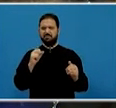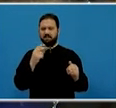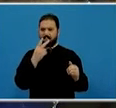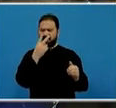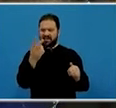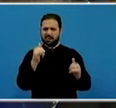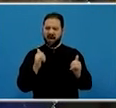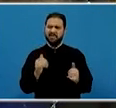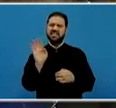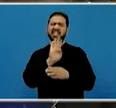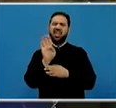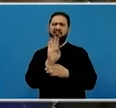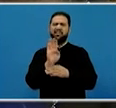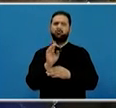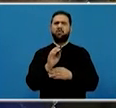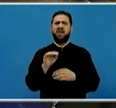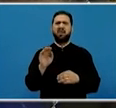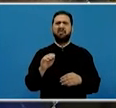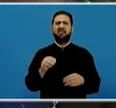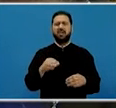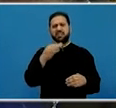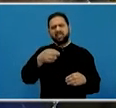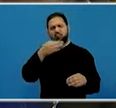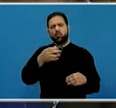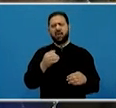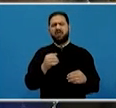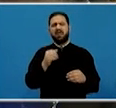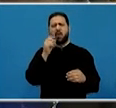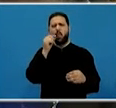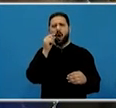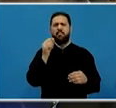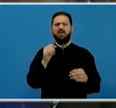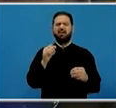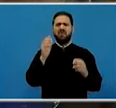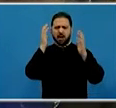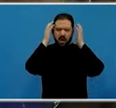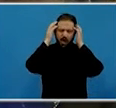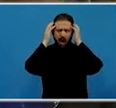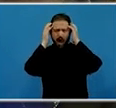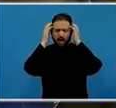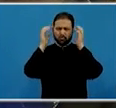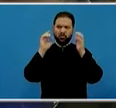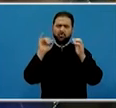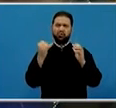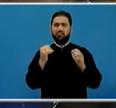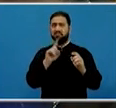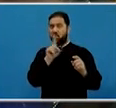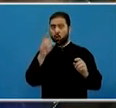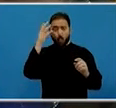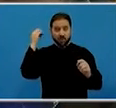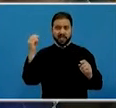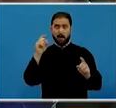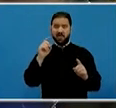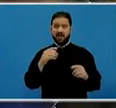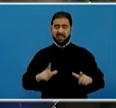cu mult mai multă intensitate și cu mult mai multă ușurință. Pe de altă parte, totuși să nu uităm că trăim într-o societate